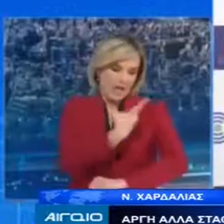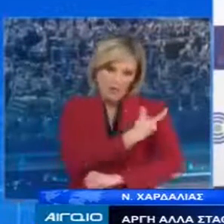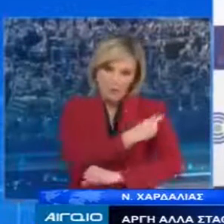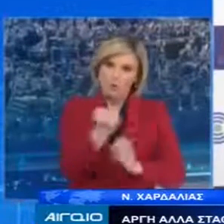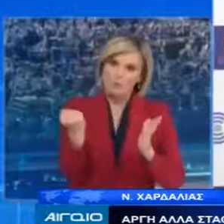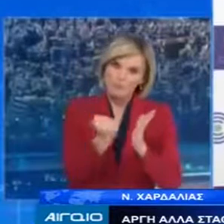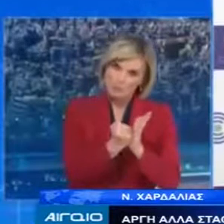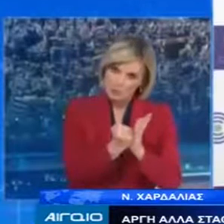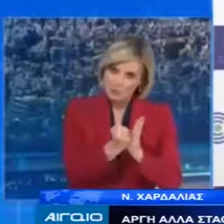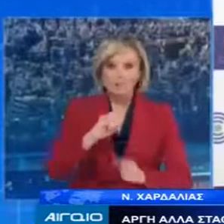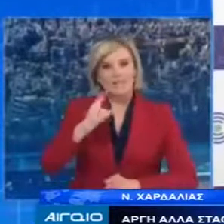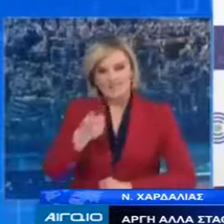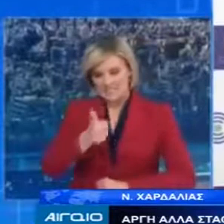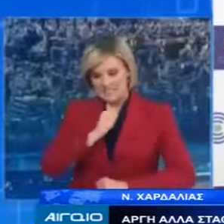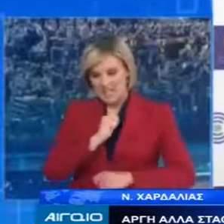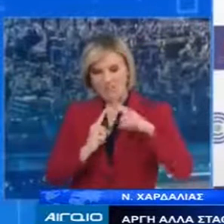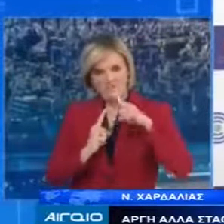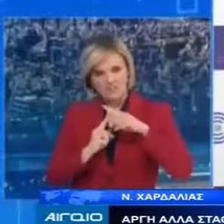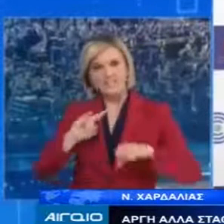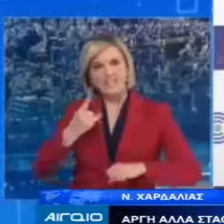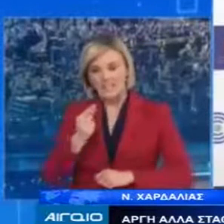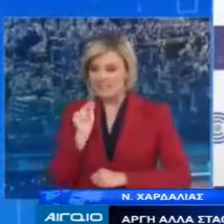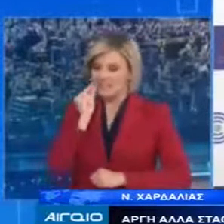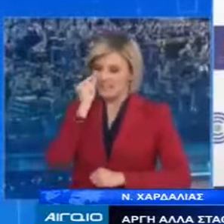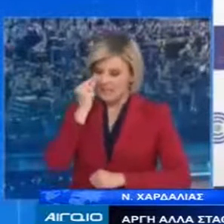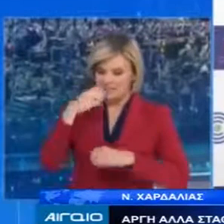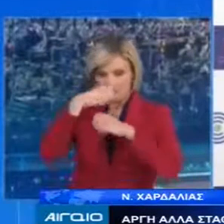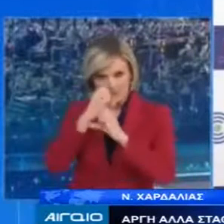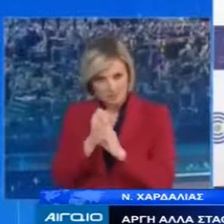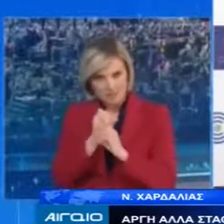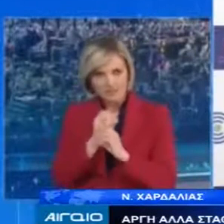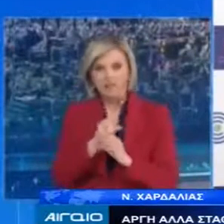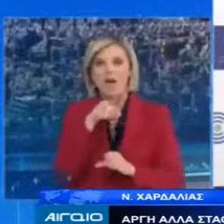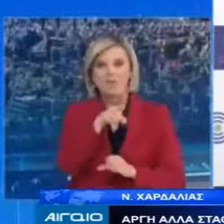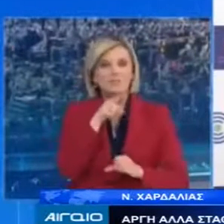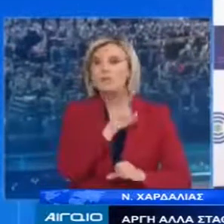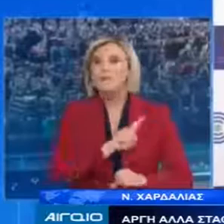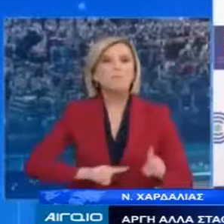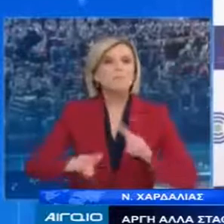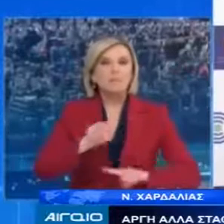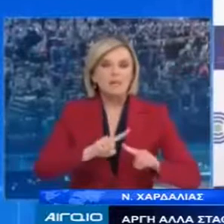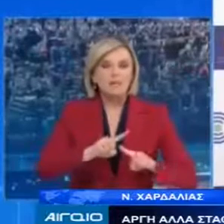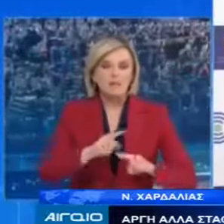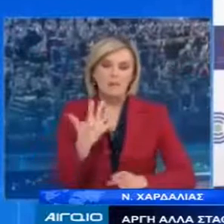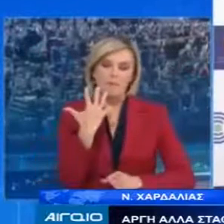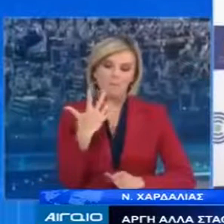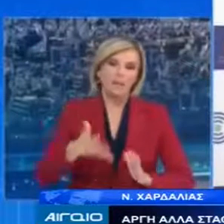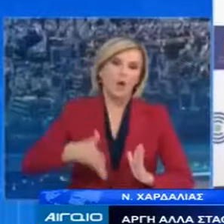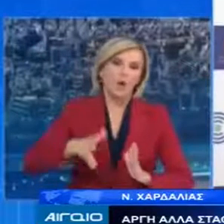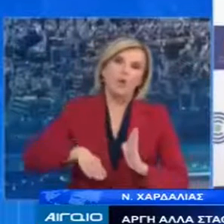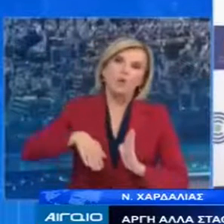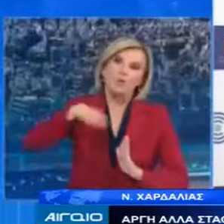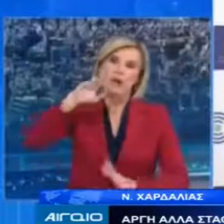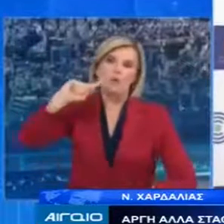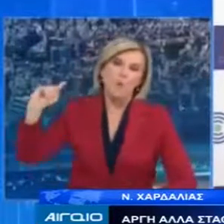βεβαίωση νόσησης ισχύει και για ανήλικους από 5 ετών και πάνω. Οι αεροπορικές και ναυτιλιακές εταιρείες, καθώς και εταιρείες οδικών και